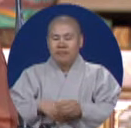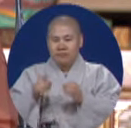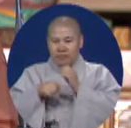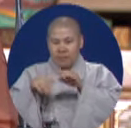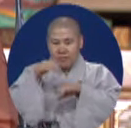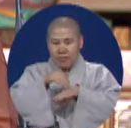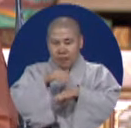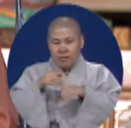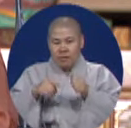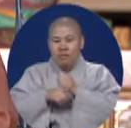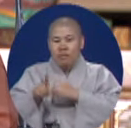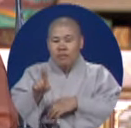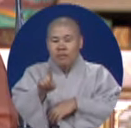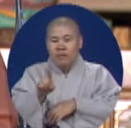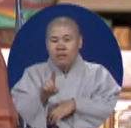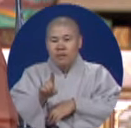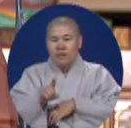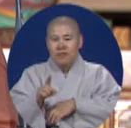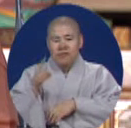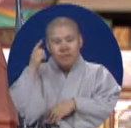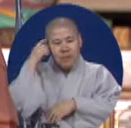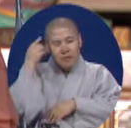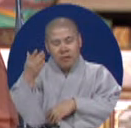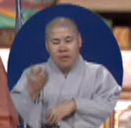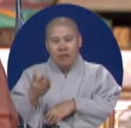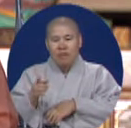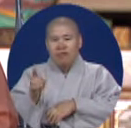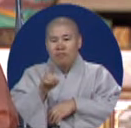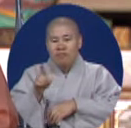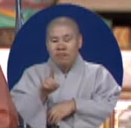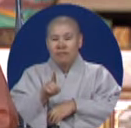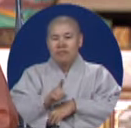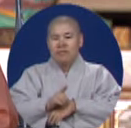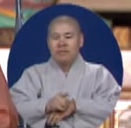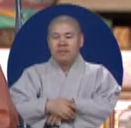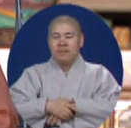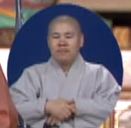수행이라는 게 뭐냐? 도대체 뭐가 수행이냐?